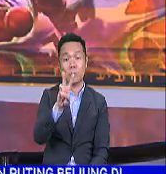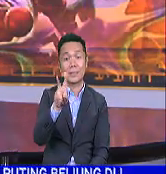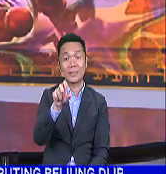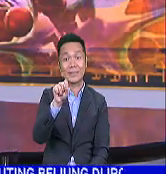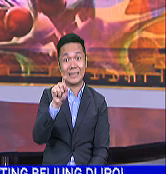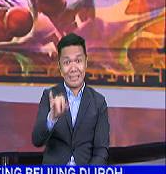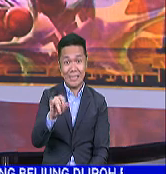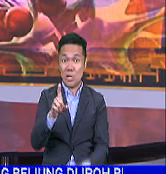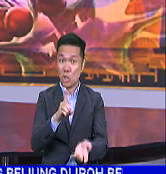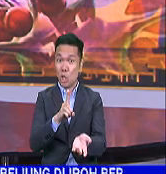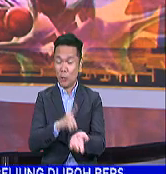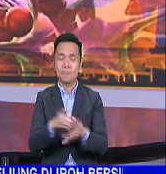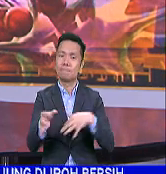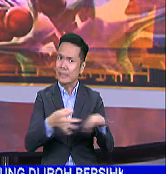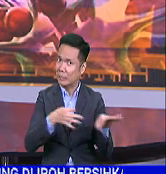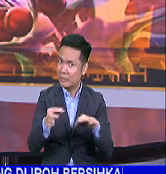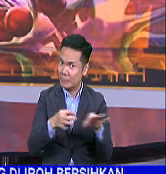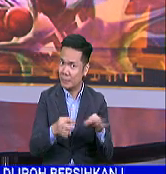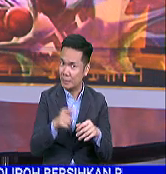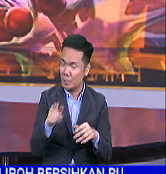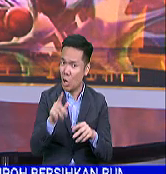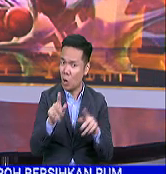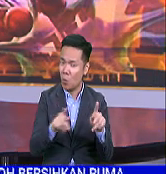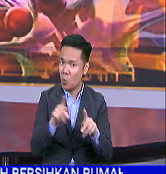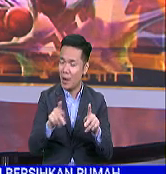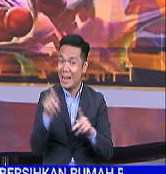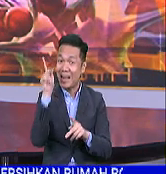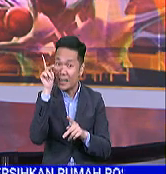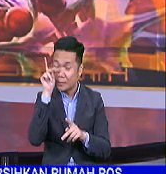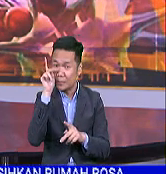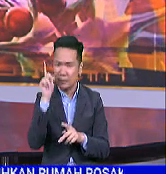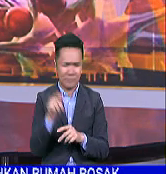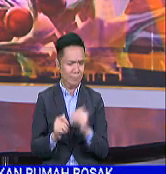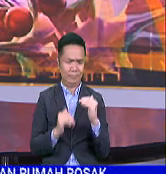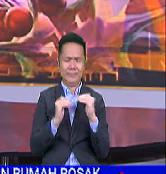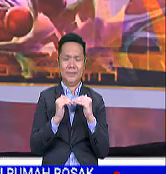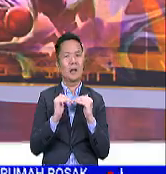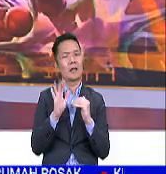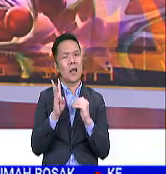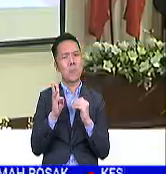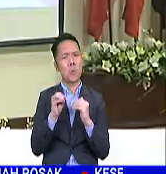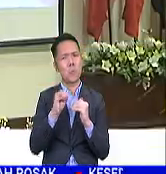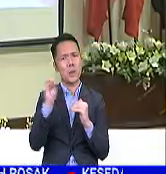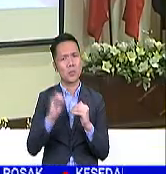Ghazali ketika memberi saranan itu berkata, kepekaan rakyat di negeri itu ketika ini hanya 60%.